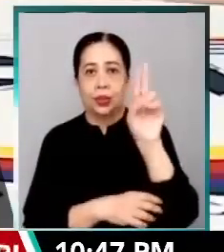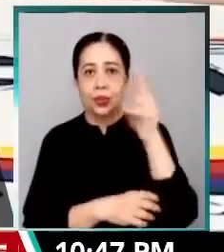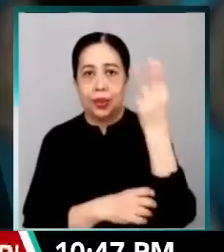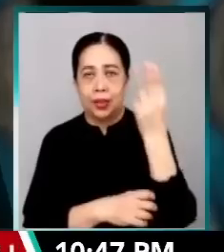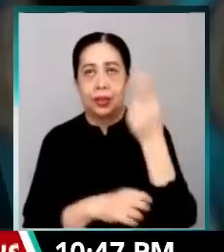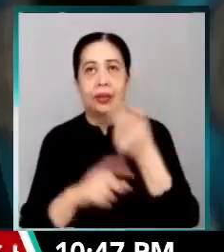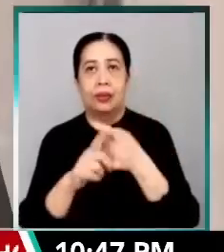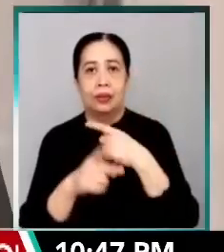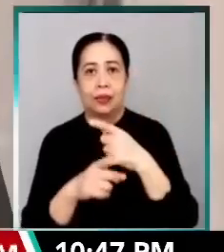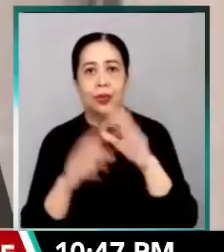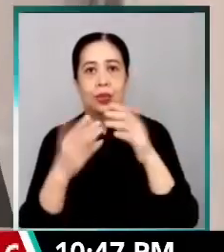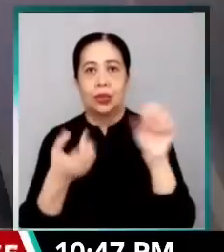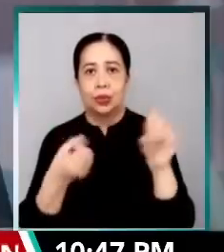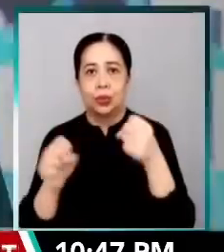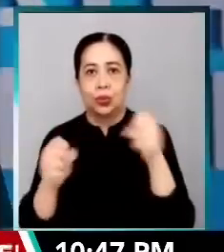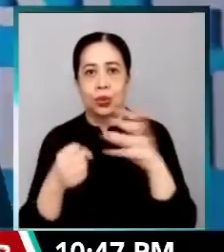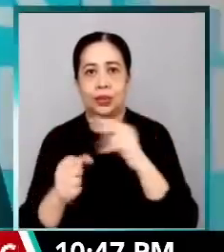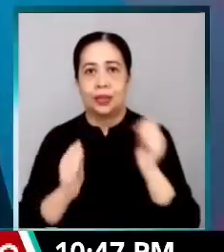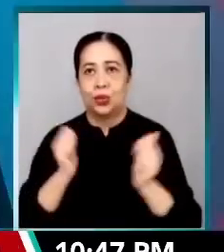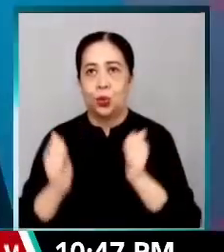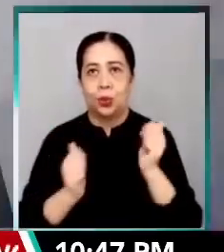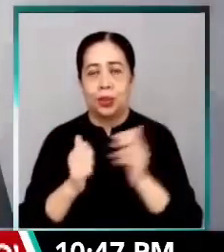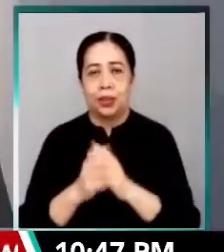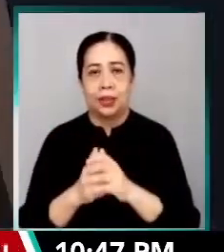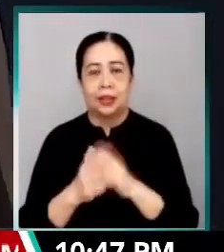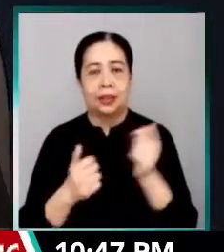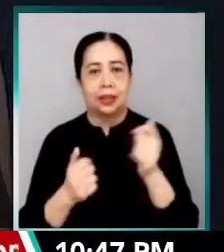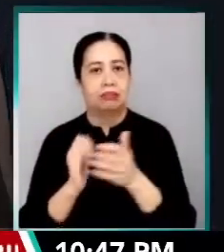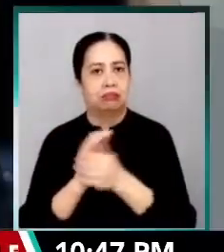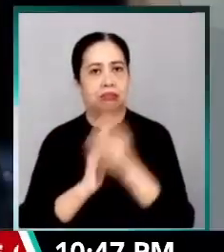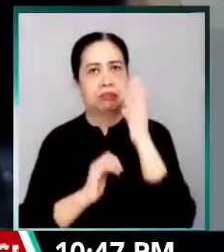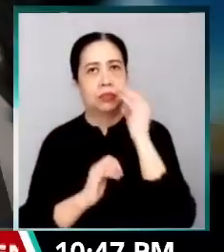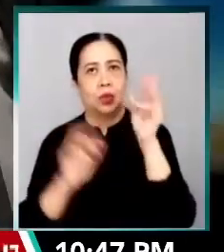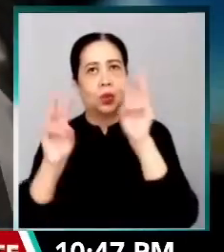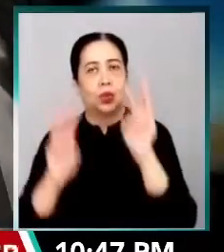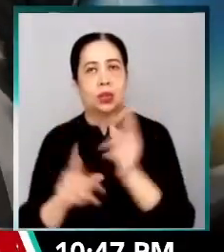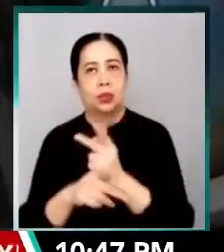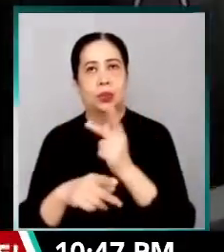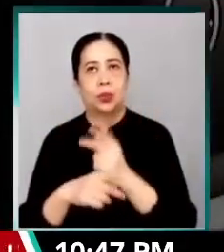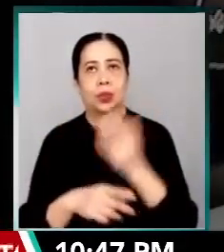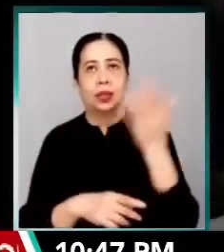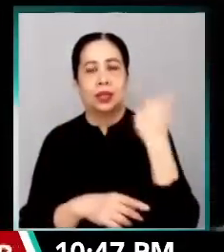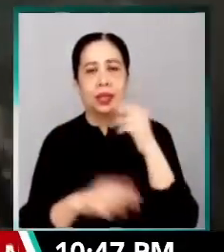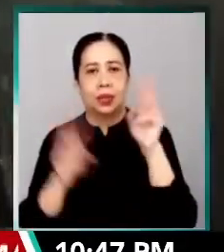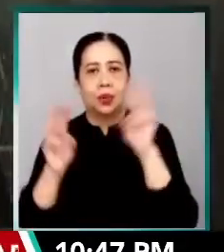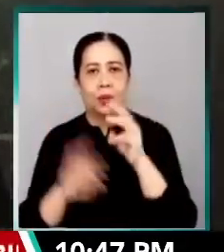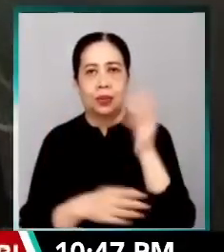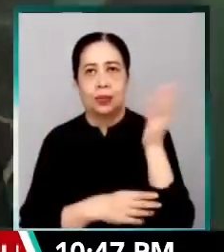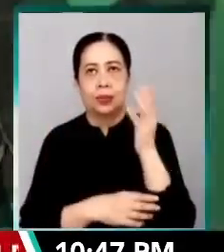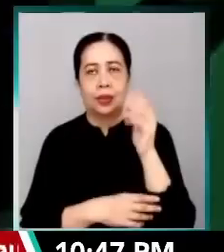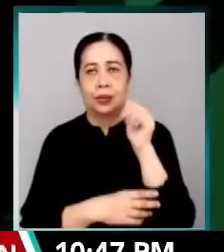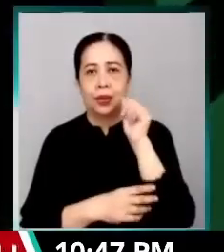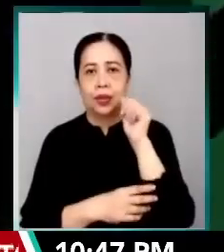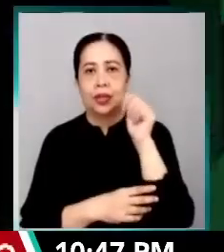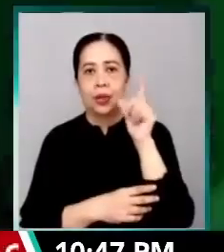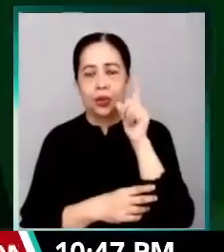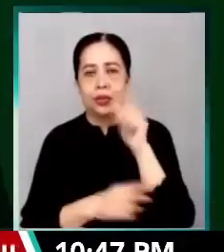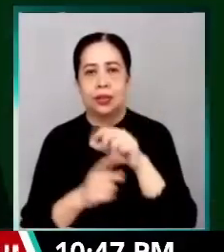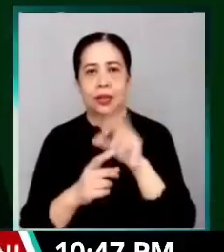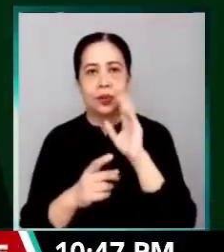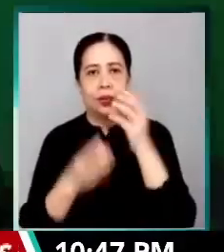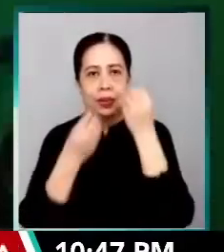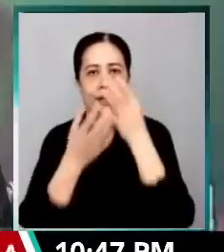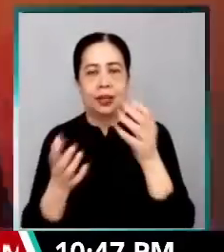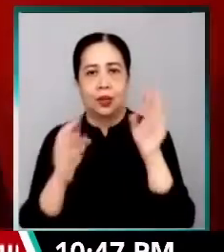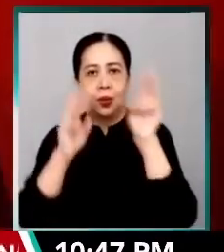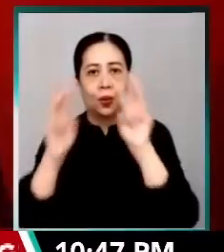ng sports at showbiz. Isa namang veteranong weather producer at dati ring weather presenter si Amor La Rosa, na maghahatid ng weather